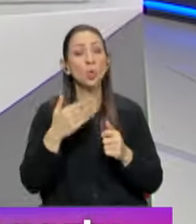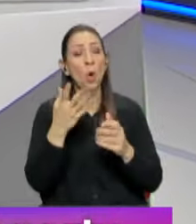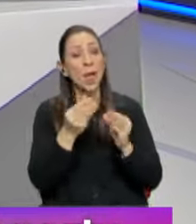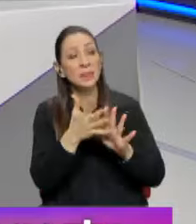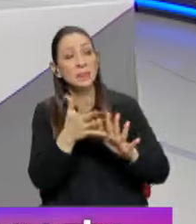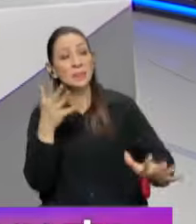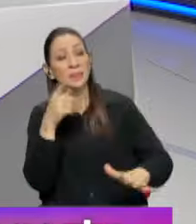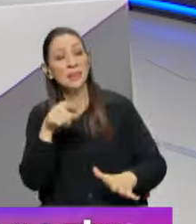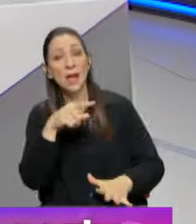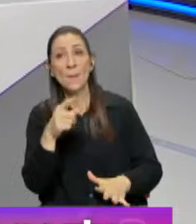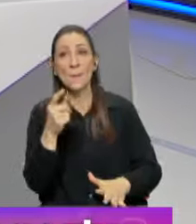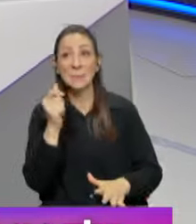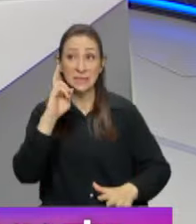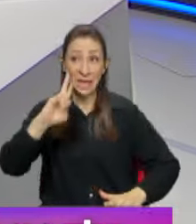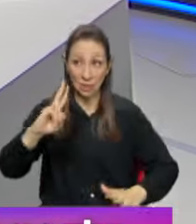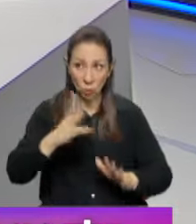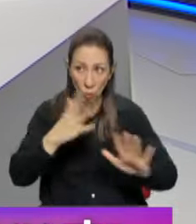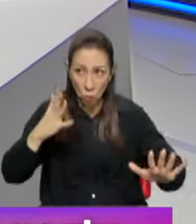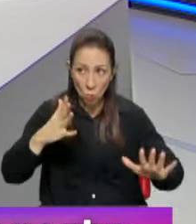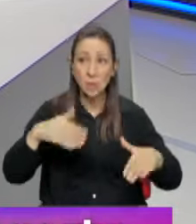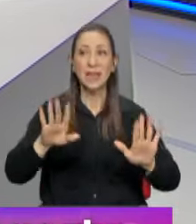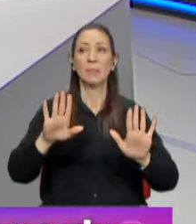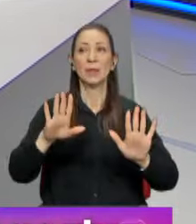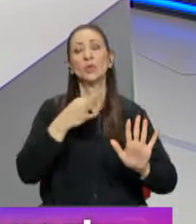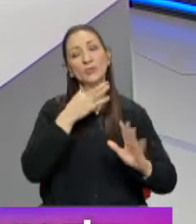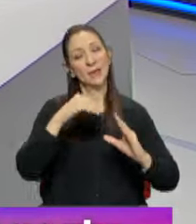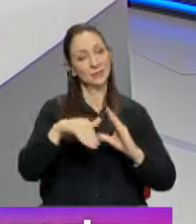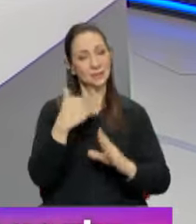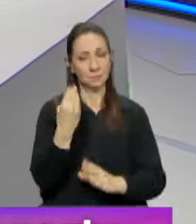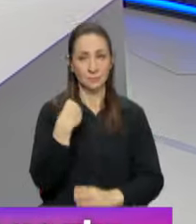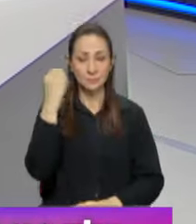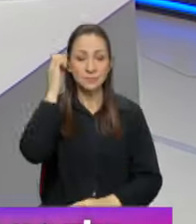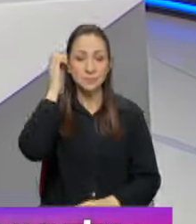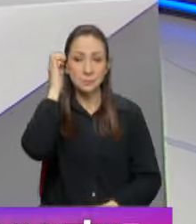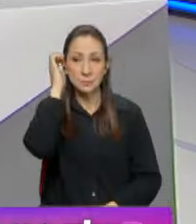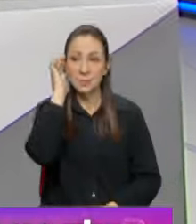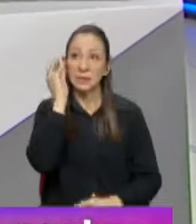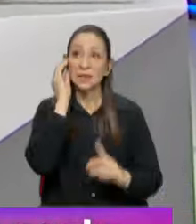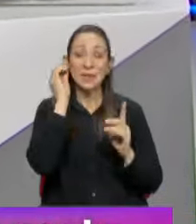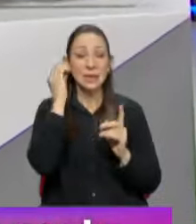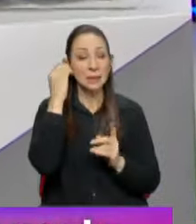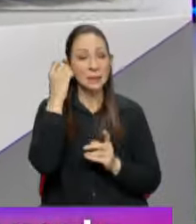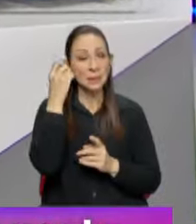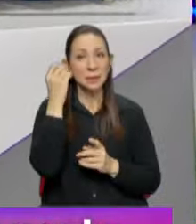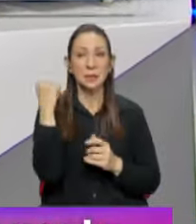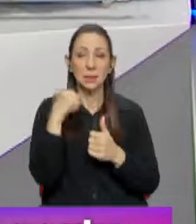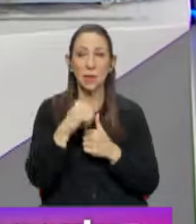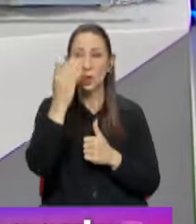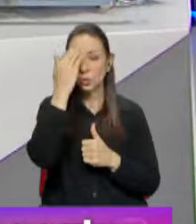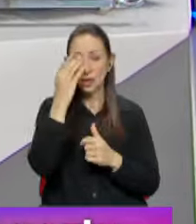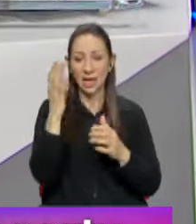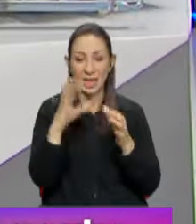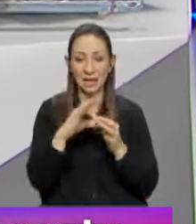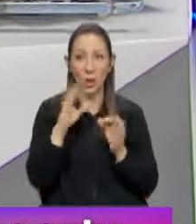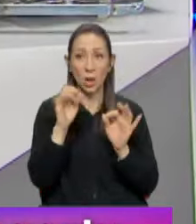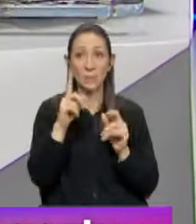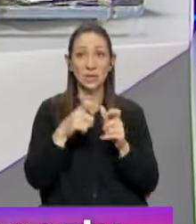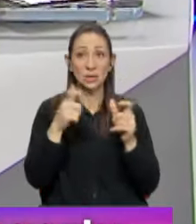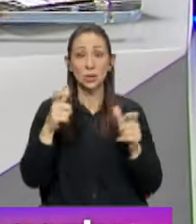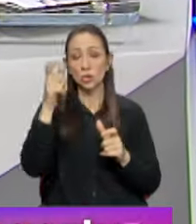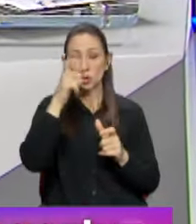oluşan kuyruklar varlık kuyruğu mudur değil midir? Lütfen yazıp gönderin. Zafer. Yine yoksullukla ilgili bir haber. Önemli bir gelişmeyi